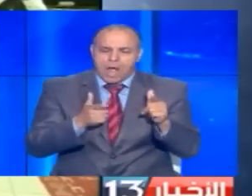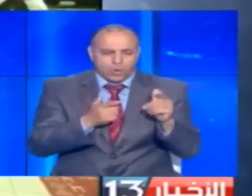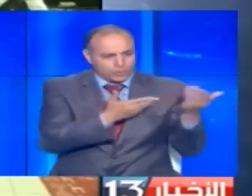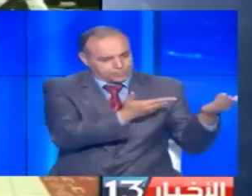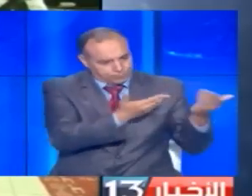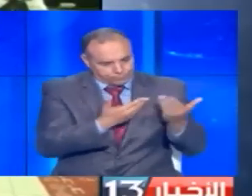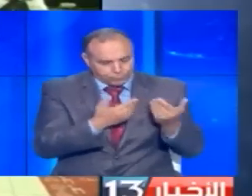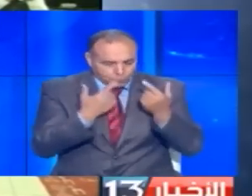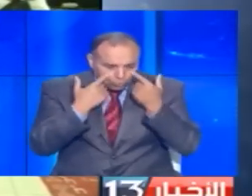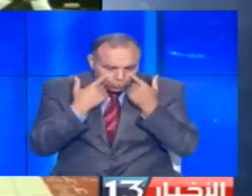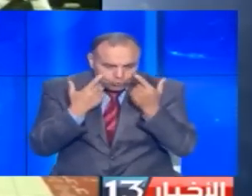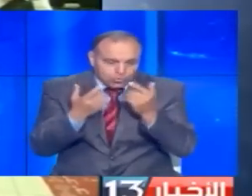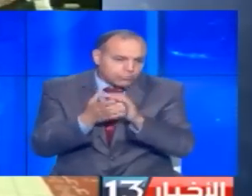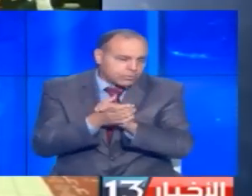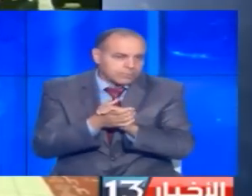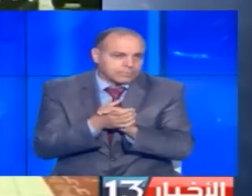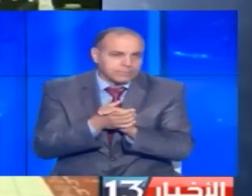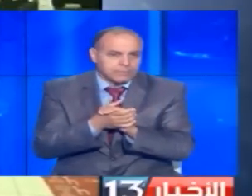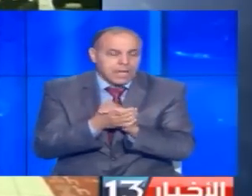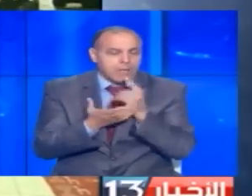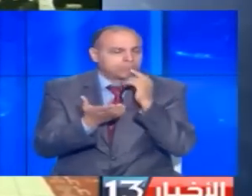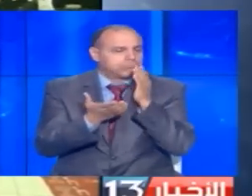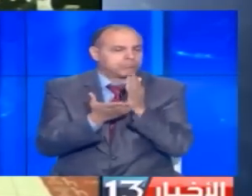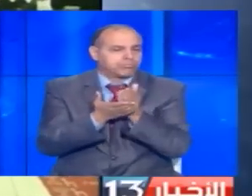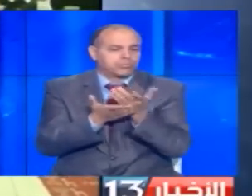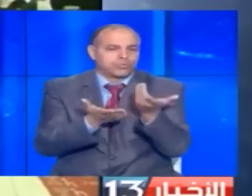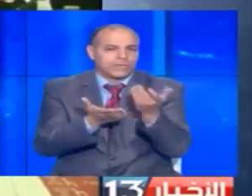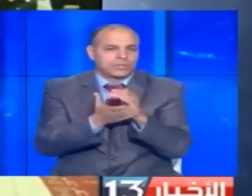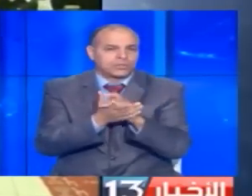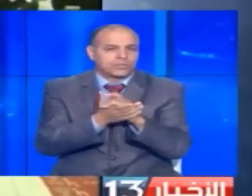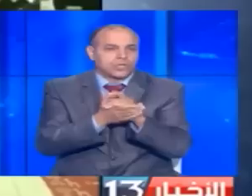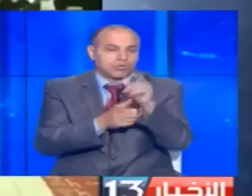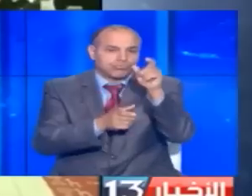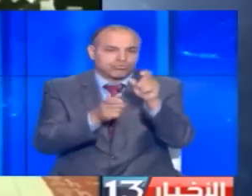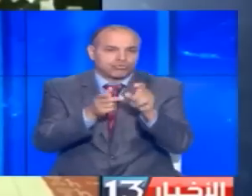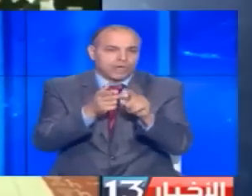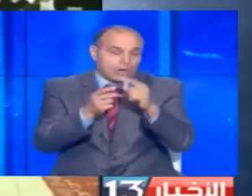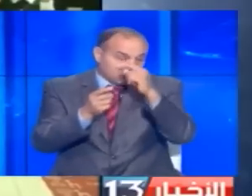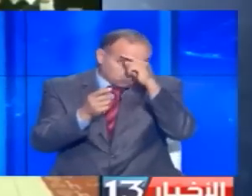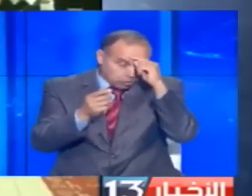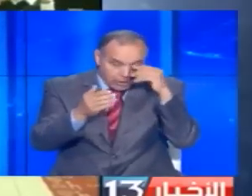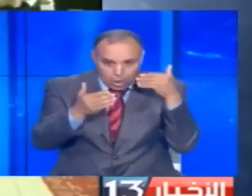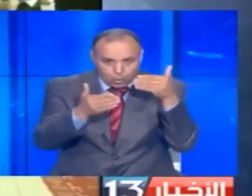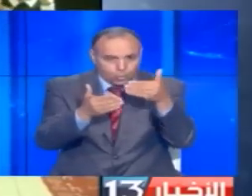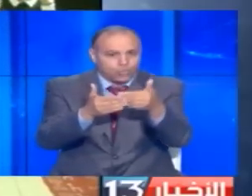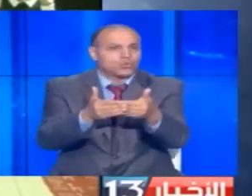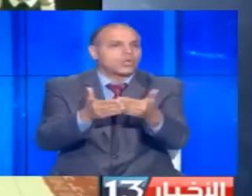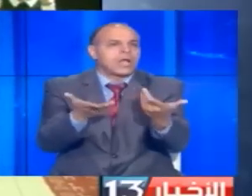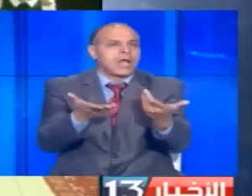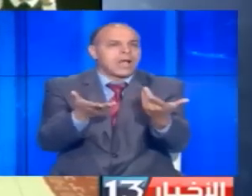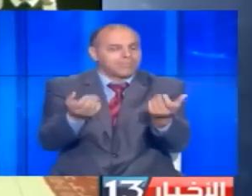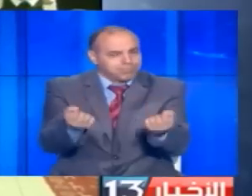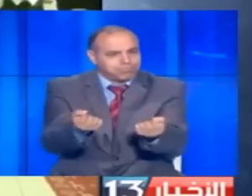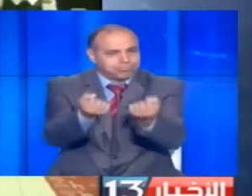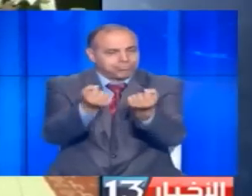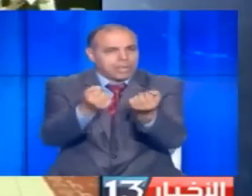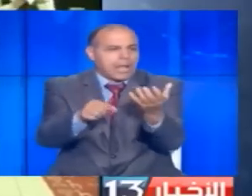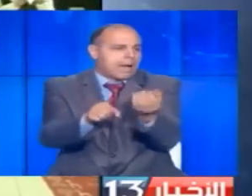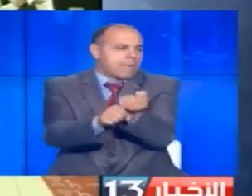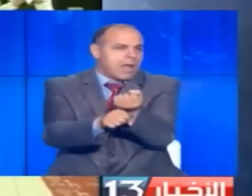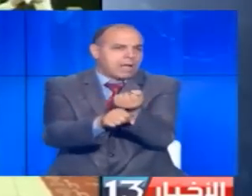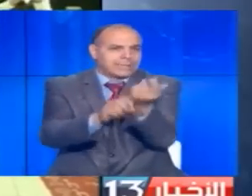عليا، واللي الحقيقة معناتها يبشر أنه إن شاء الله نوصلوا باش نحقوا يمكن